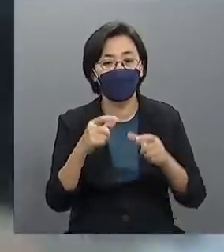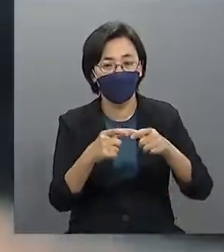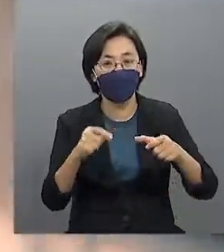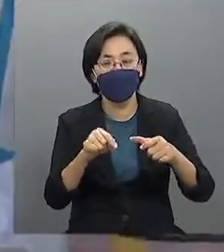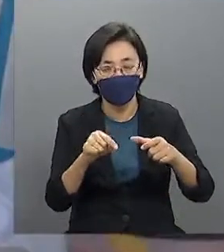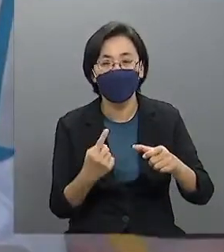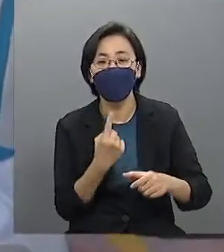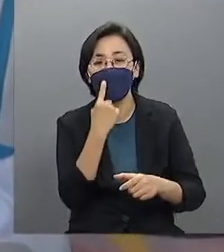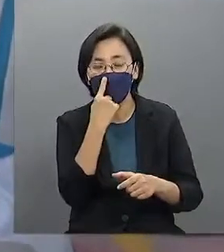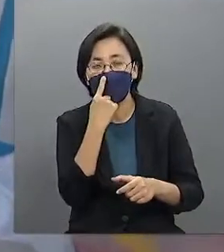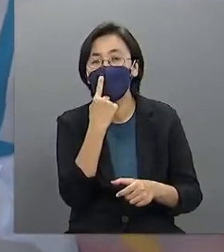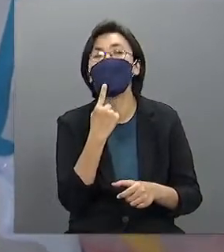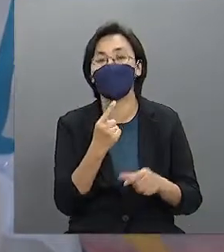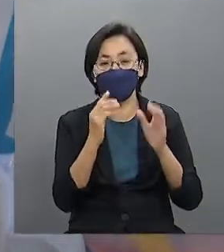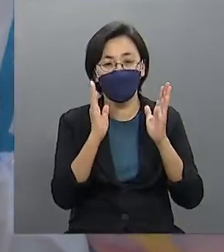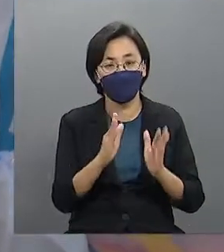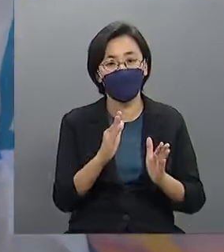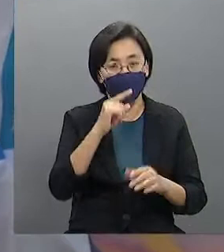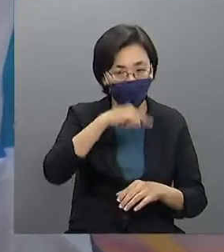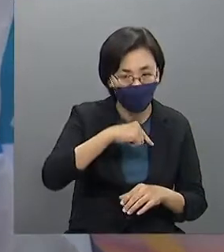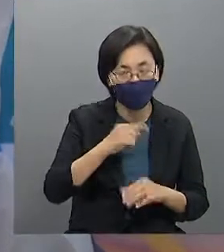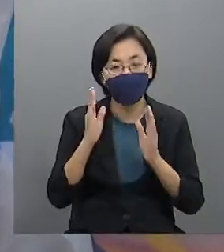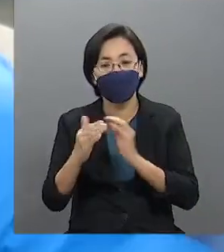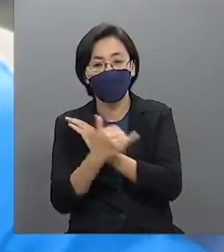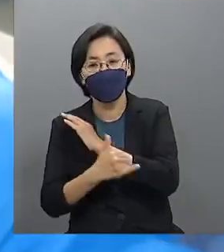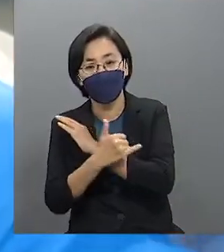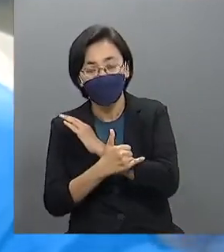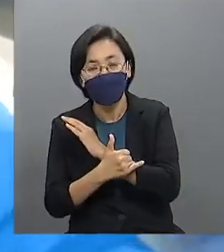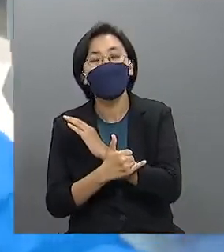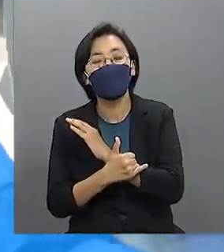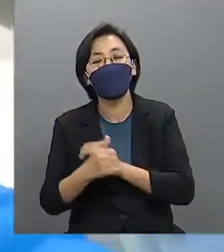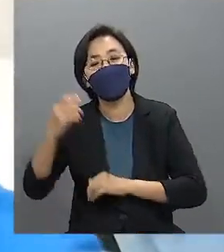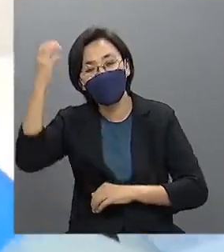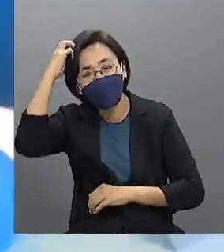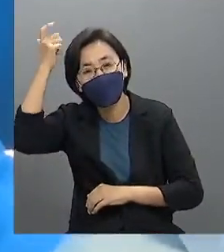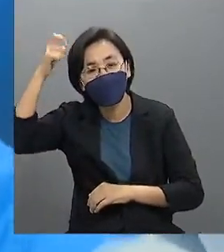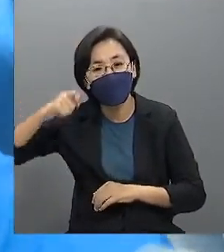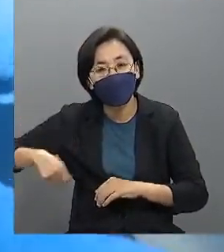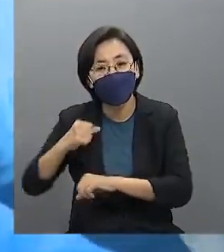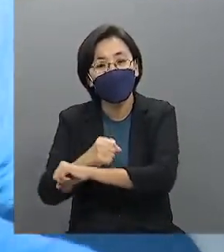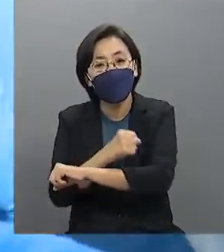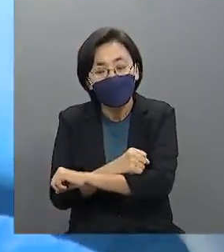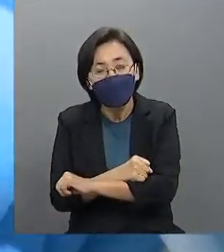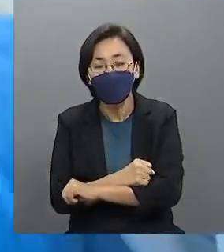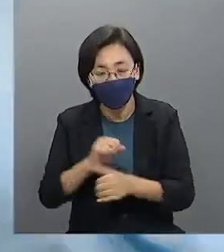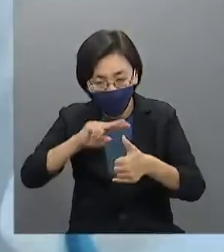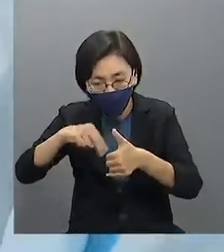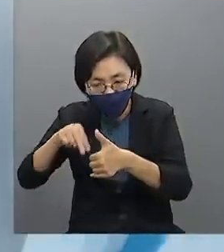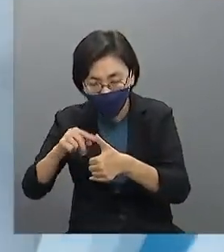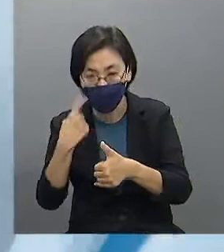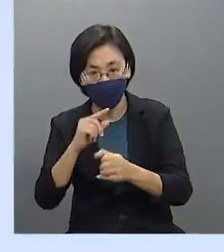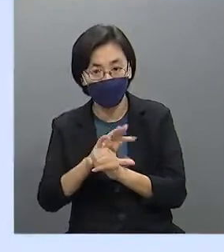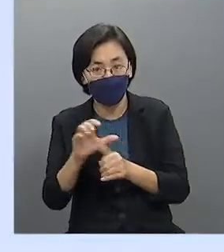ยและแรงงานต่างด้าวในครั้งนี้เพื่อนำผู้ป่วยเข้าสู่กระบวนการรักษาให้เร็วที่สุดโดยมีเป้าหมายควบ